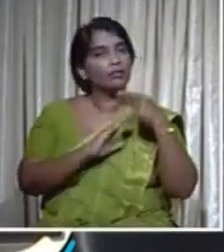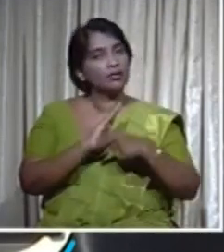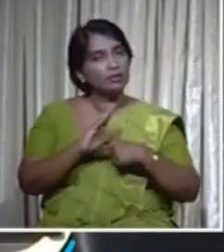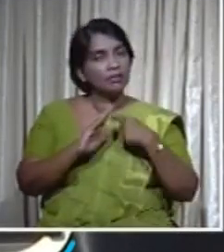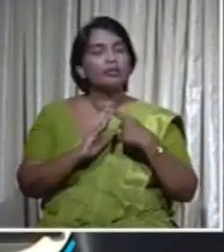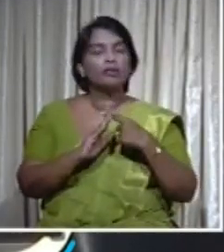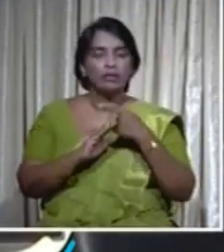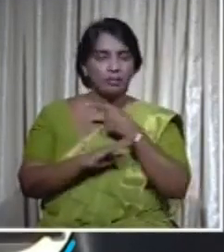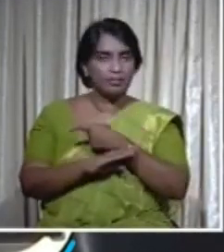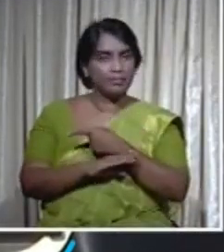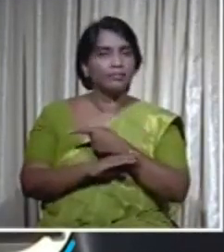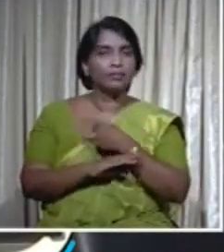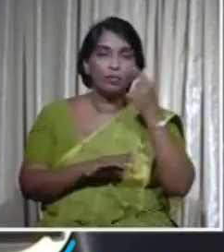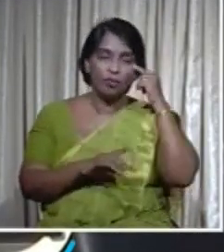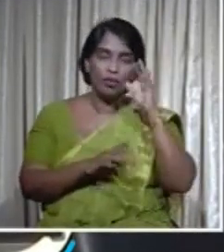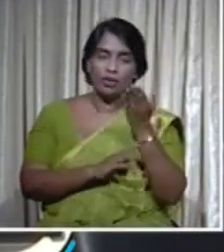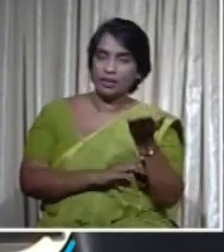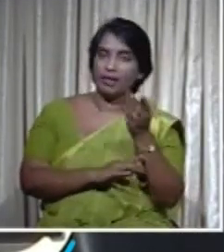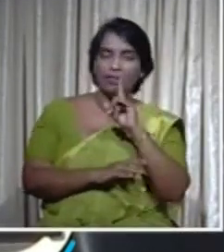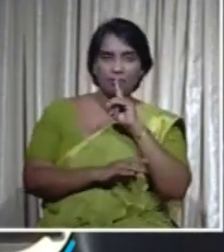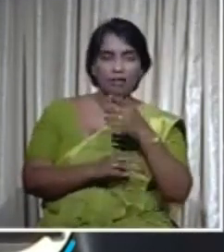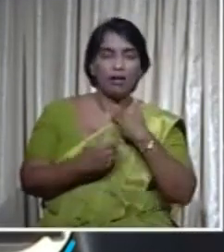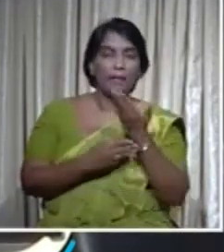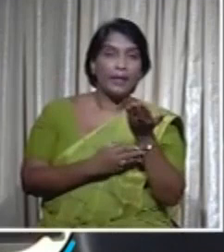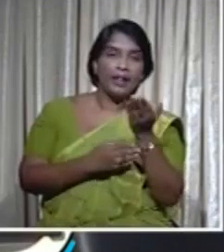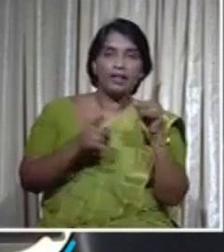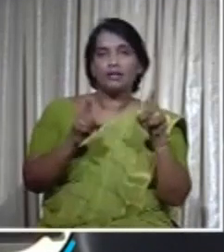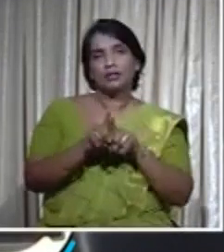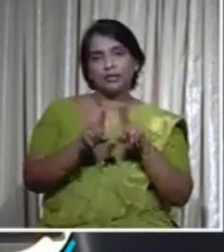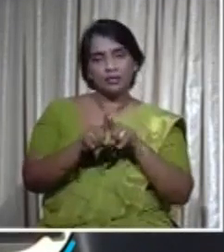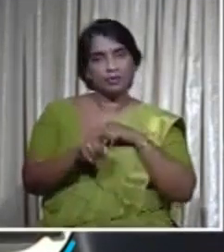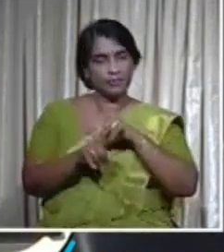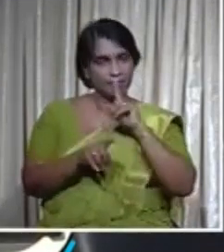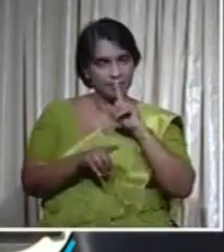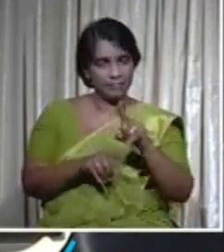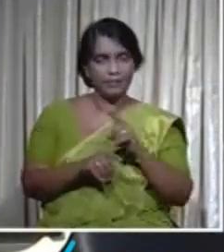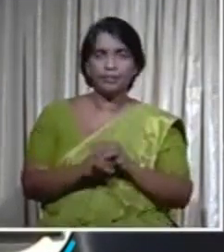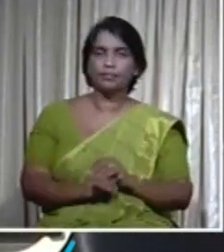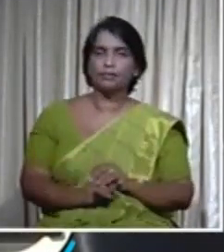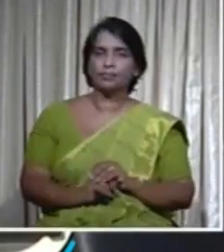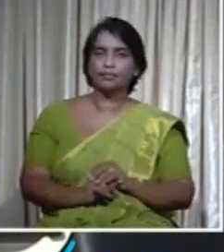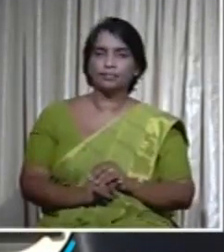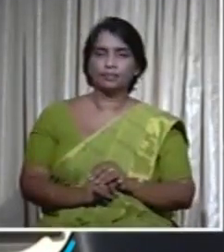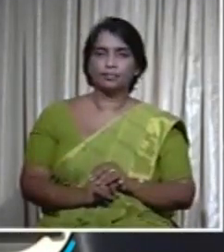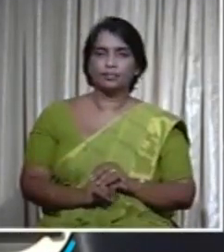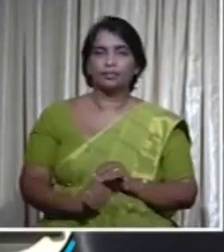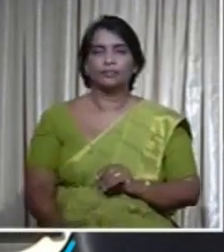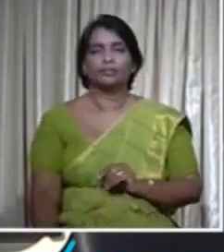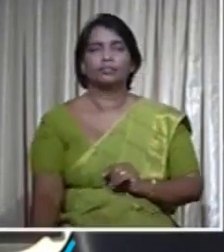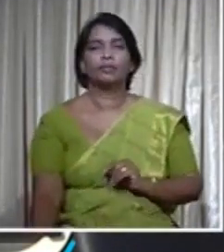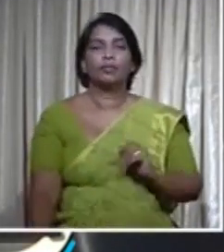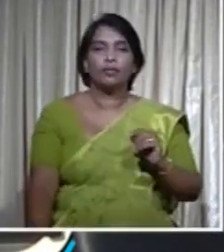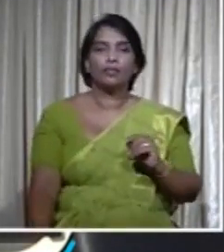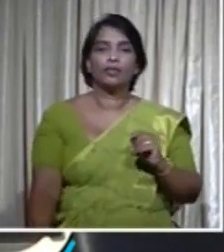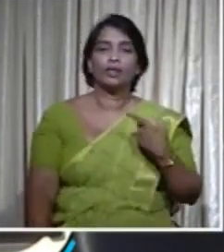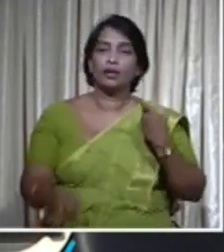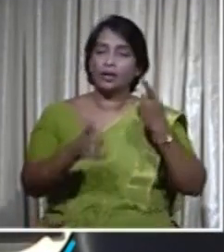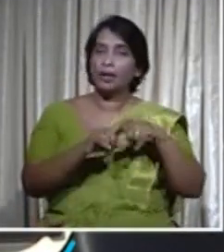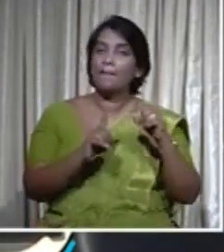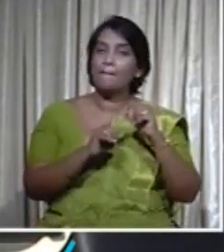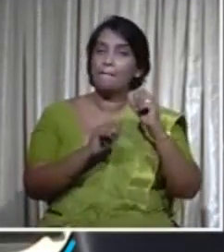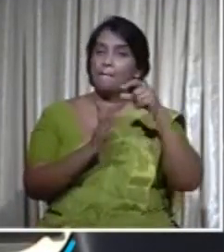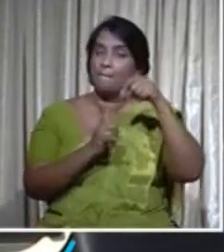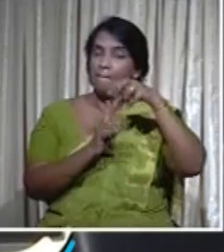நாங்கள் கோரிக்கையாக முன்வைக்கின்றோம் எங்களை பொறுத்தமட்டிலே அடுத்த மாகாண சபை வருகின்ற போது வரும்